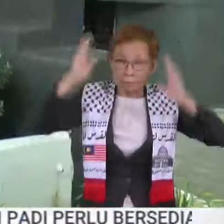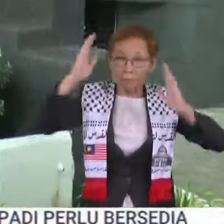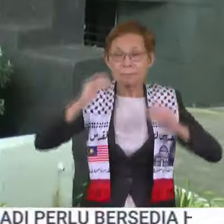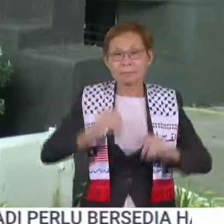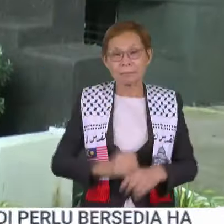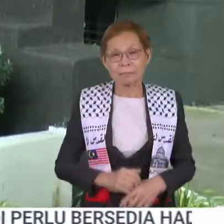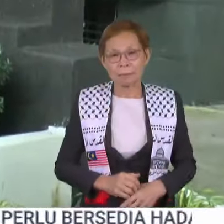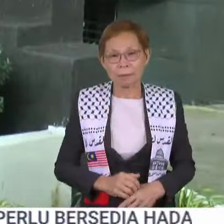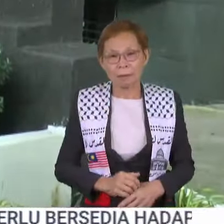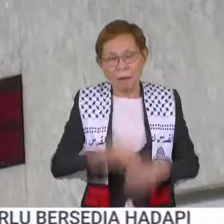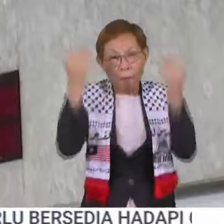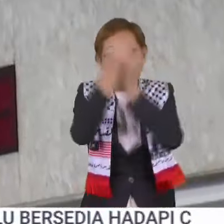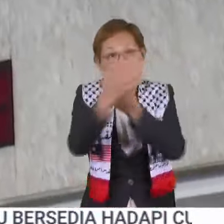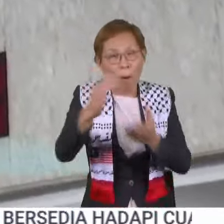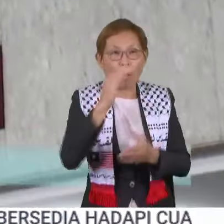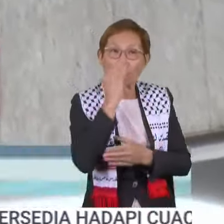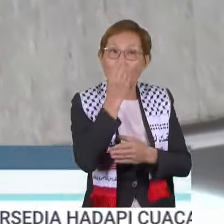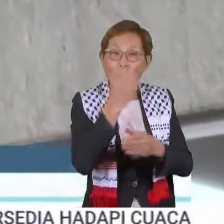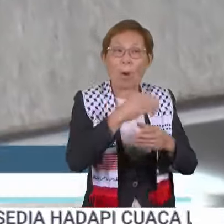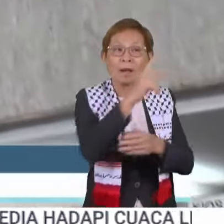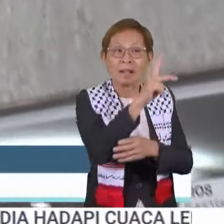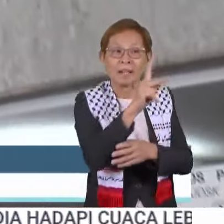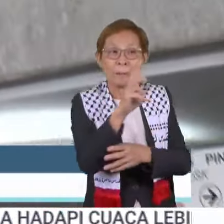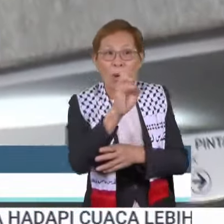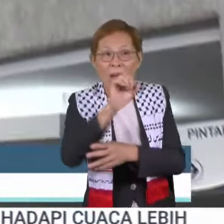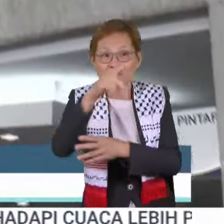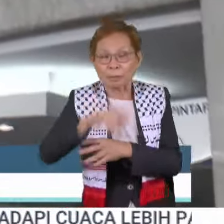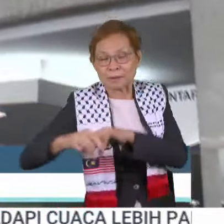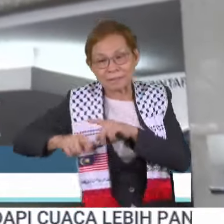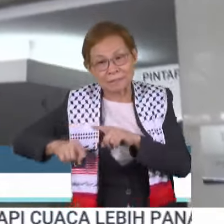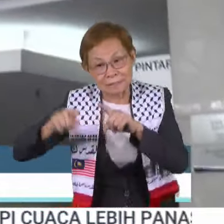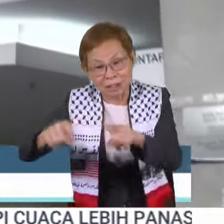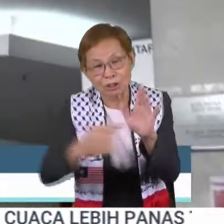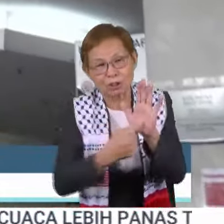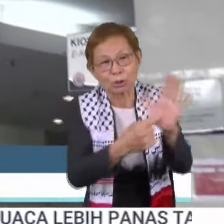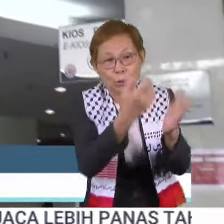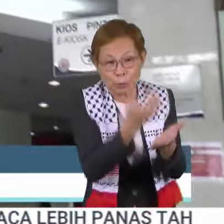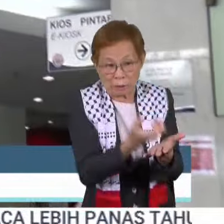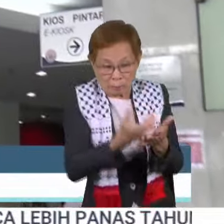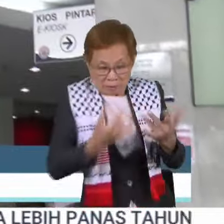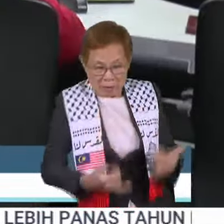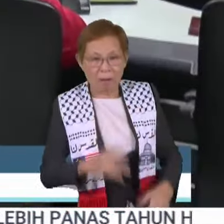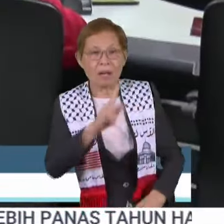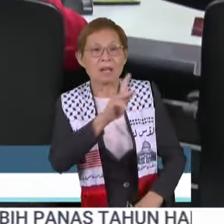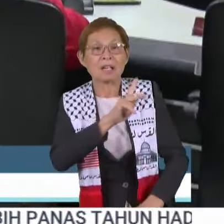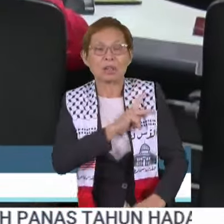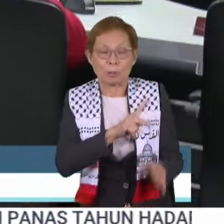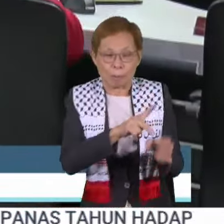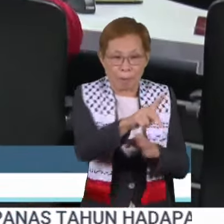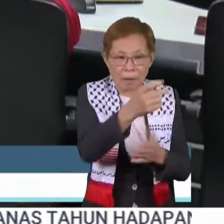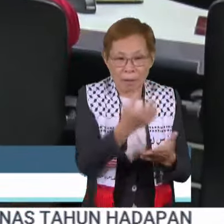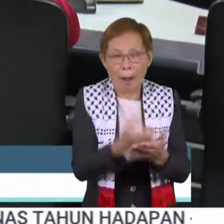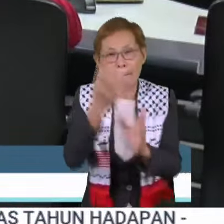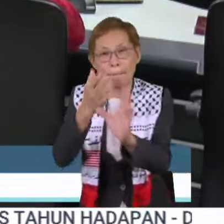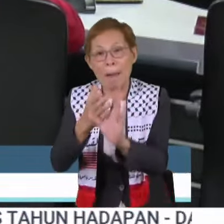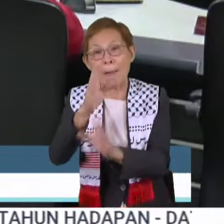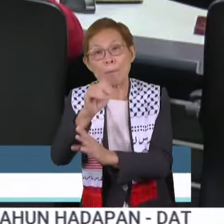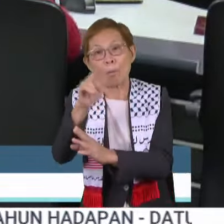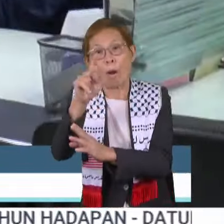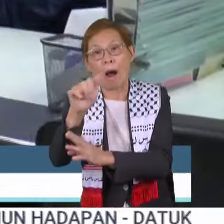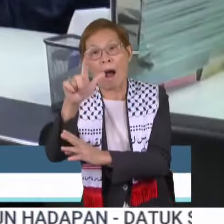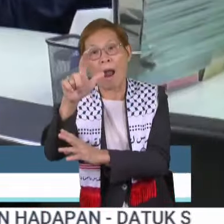negara pengumuman dividen kwsp itu selari dengan indikator ekonomi semasa ketua pakar ekonomi Bank Muamalat